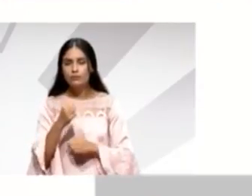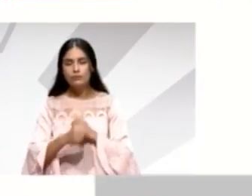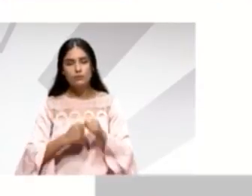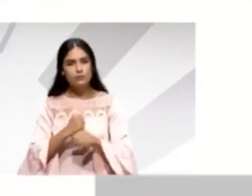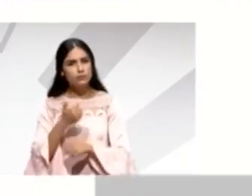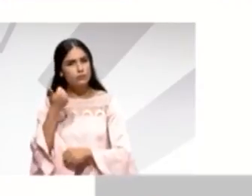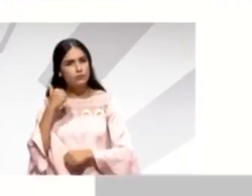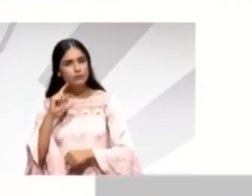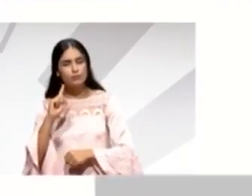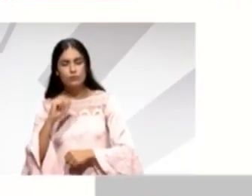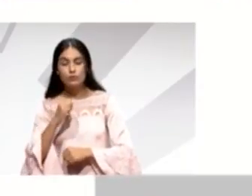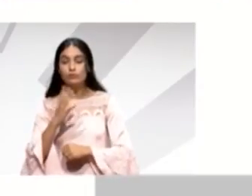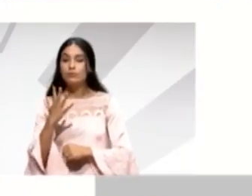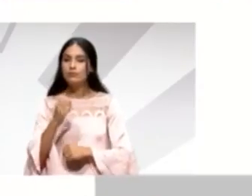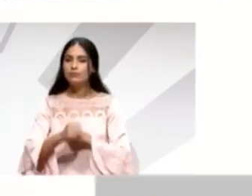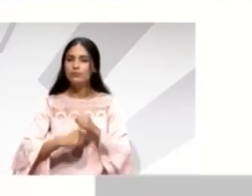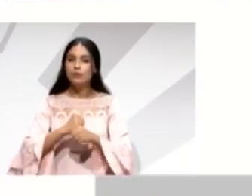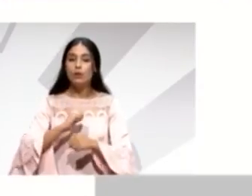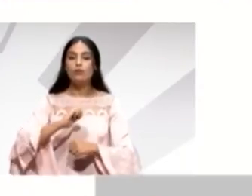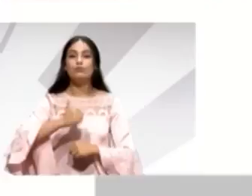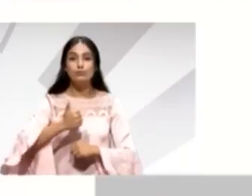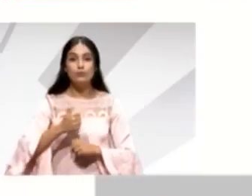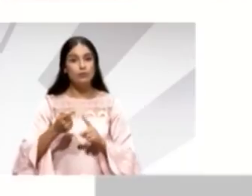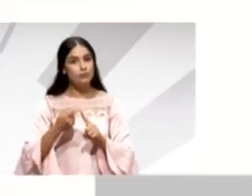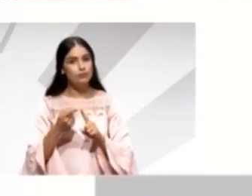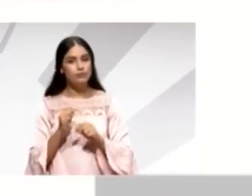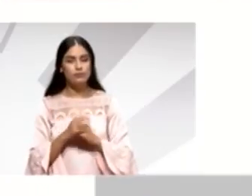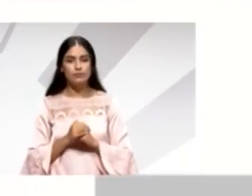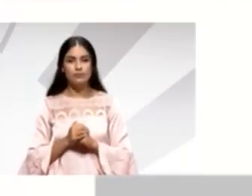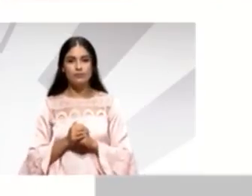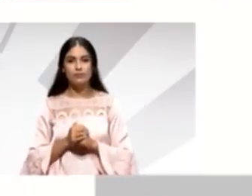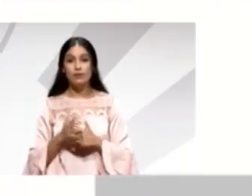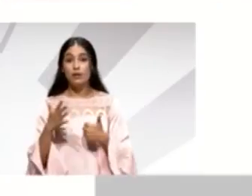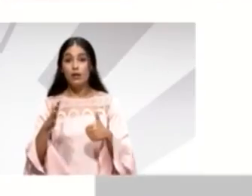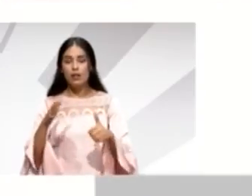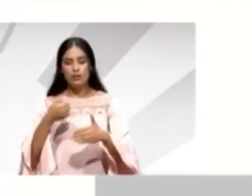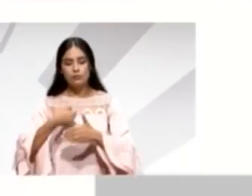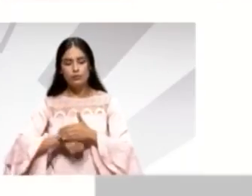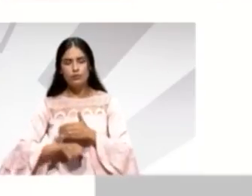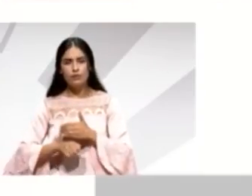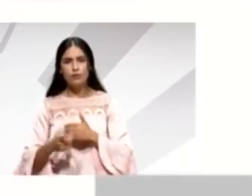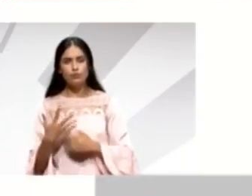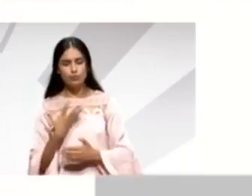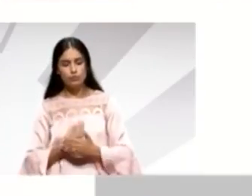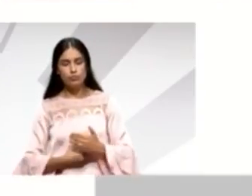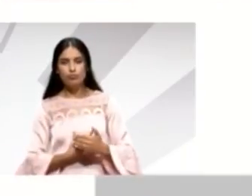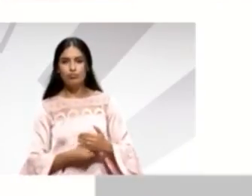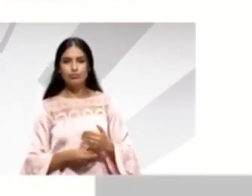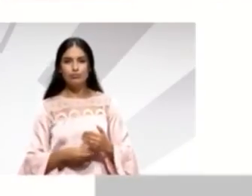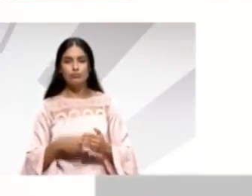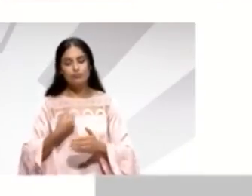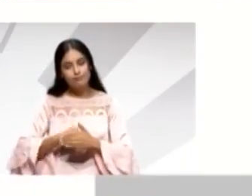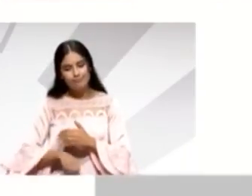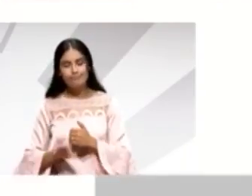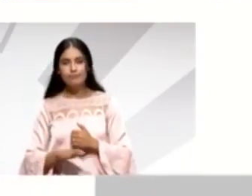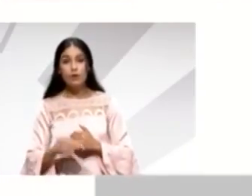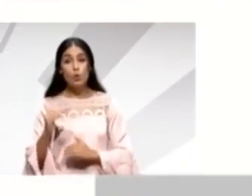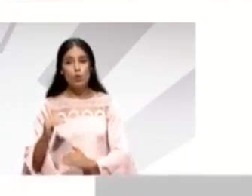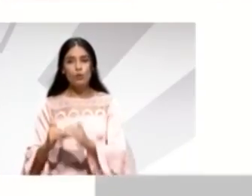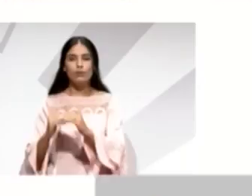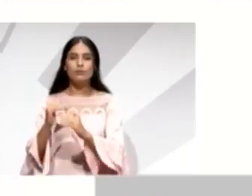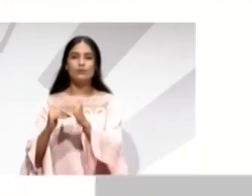ولكن خمسين سنه القديم قرينا اللي تولد فيها واليوم فيها ولادي تربيتهم فيها